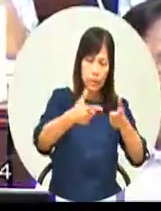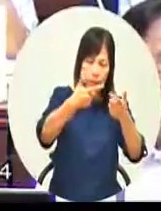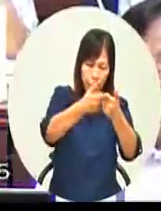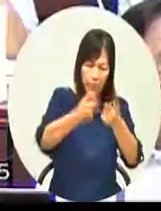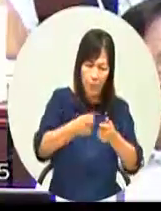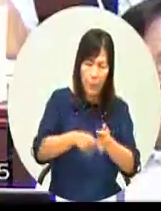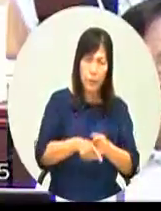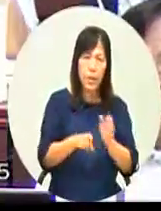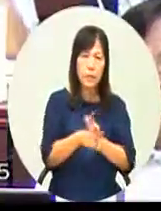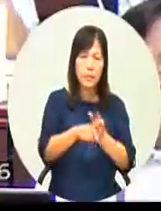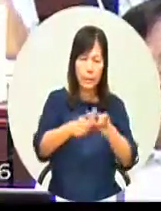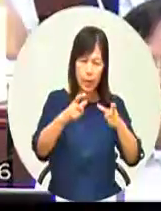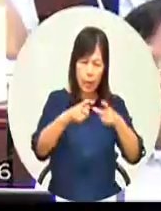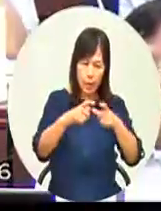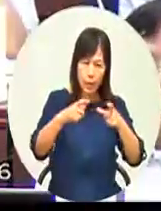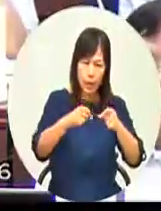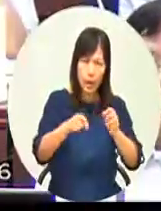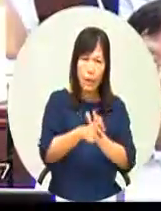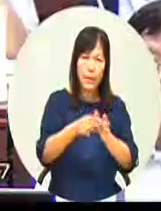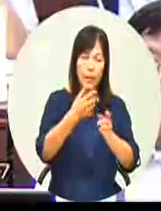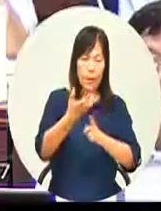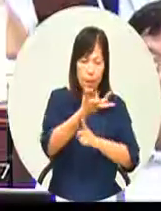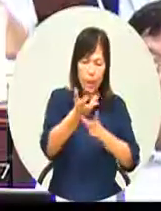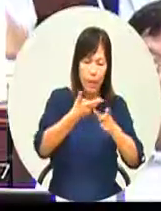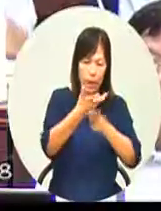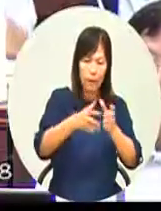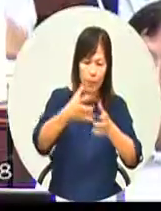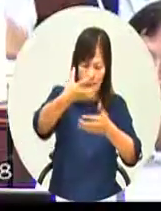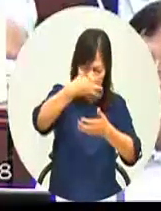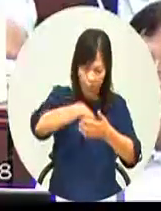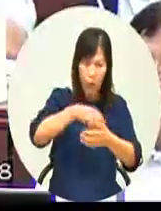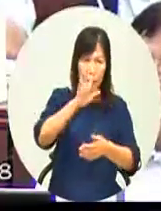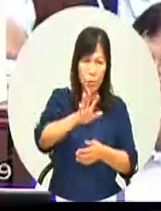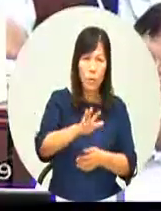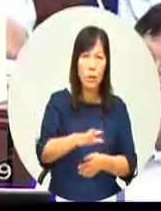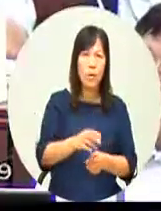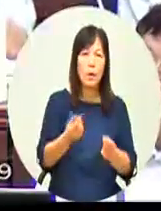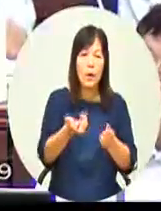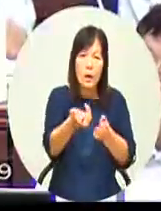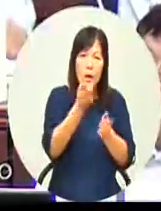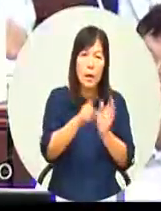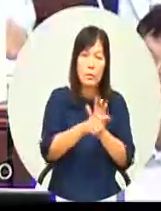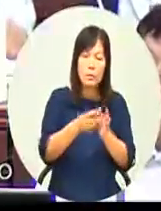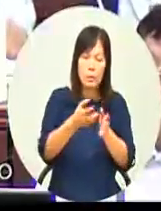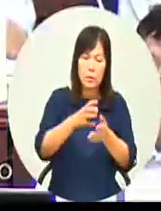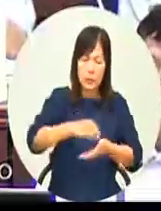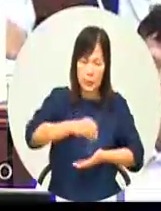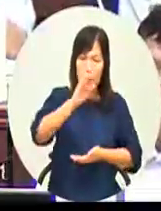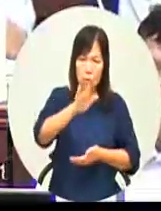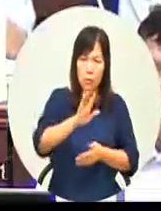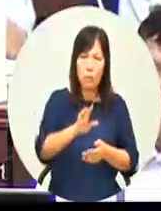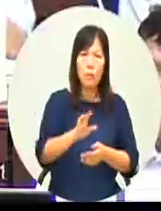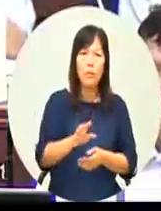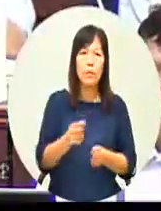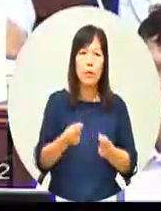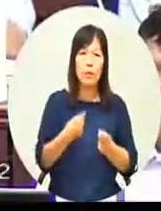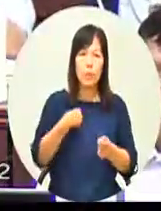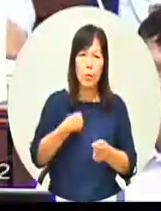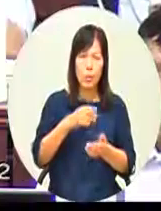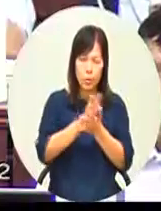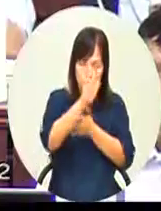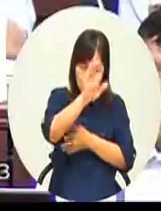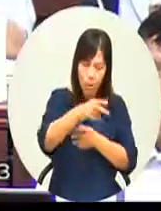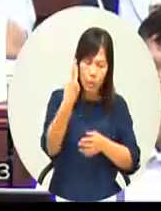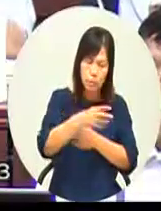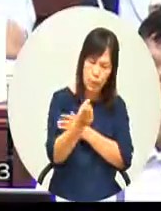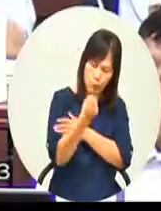玩卡把这个莲池潭的这个部分纳进来。所以我想这个刚刚议员所提到的部分呢，我们会后续会